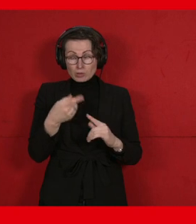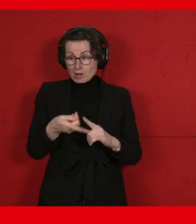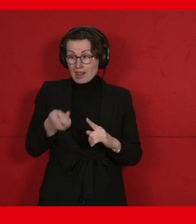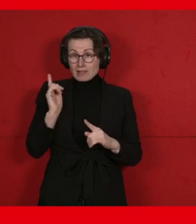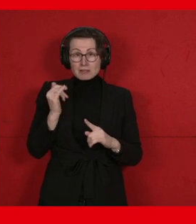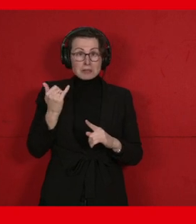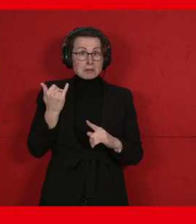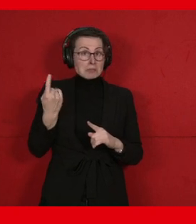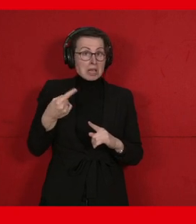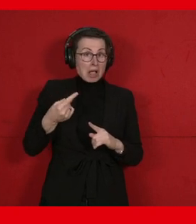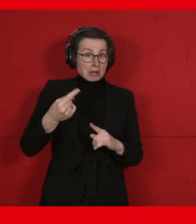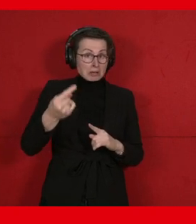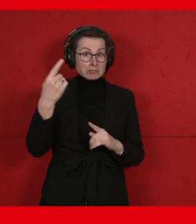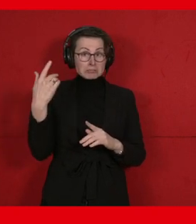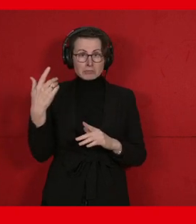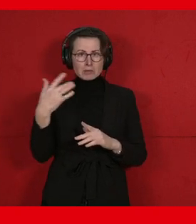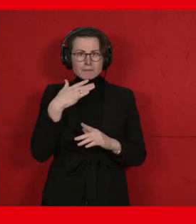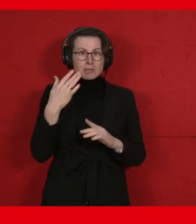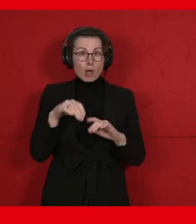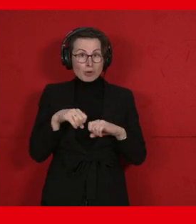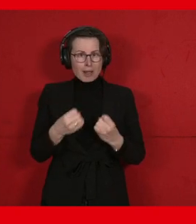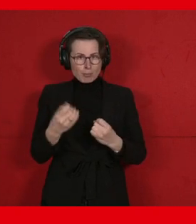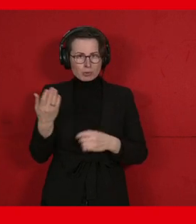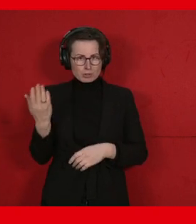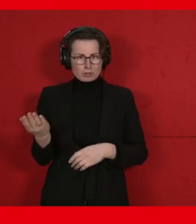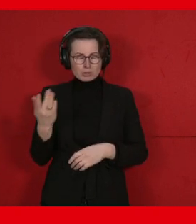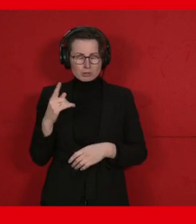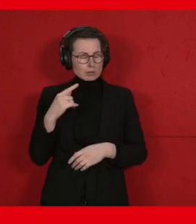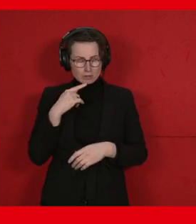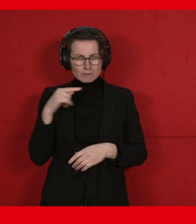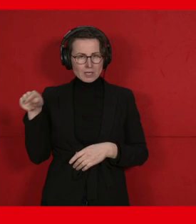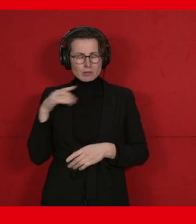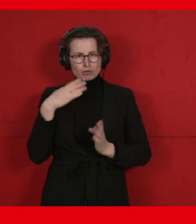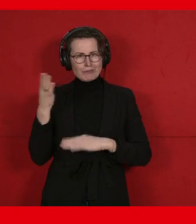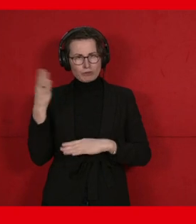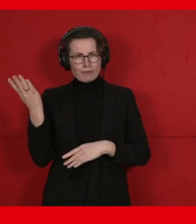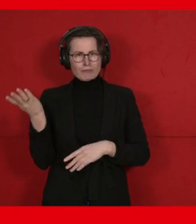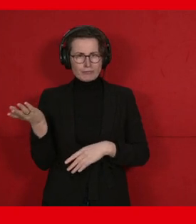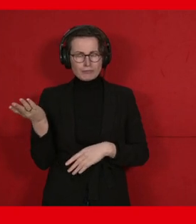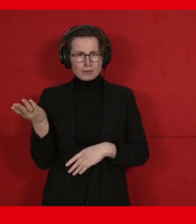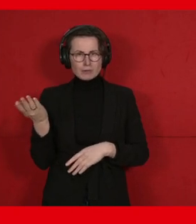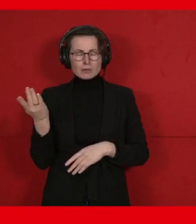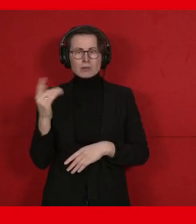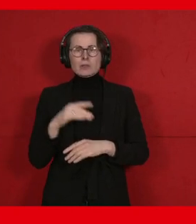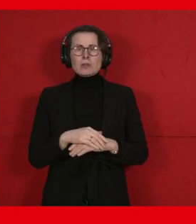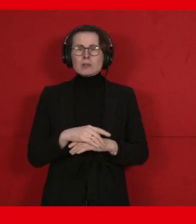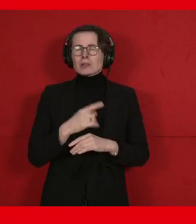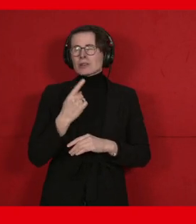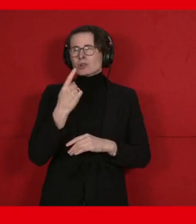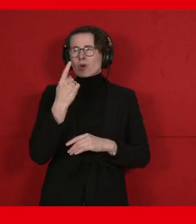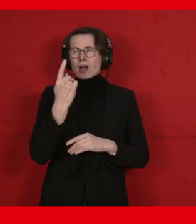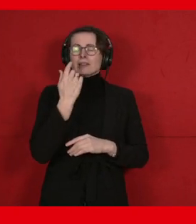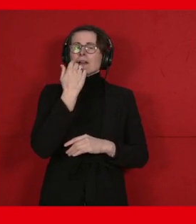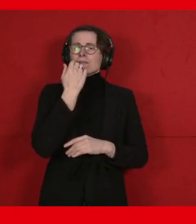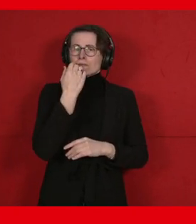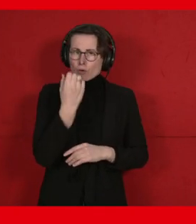Jahren, Jahrzehnten, tatsächlich viel auch kaputt gespart wurde. Mhm. Das heißt, wenn ich an dieser Stelle noch einen